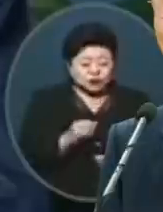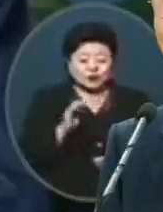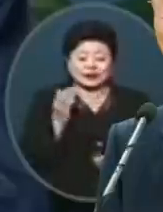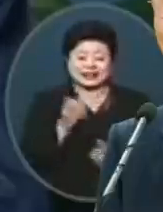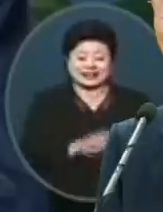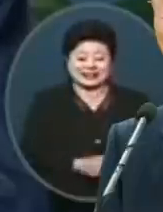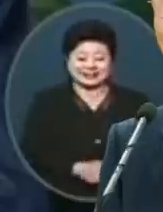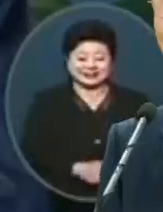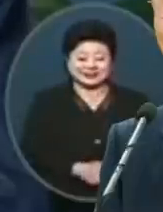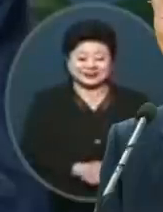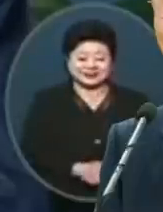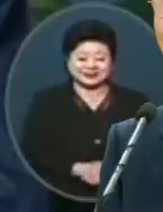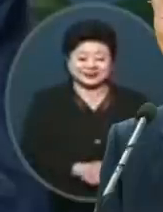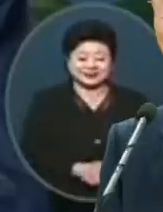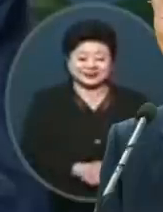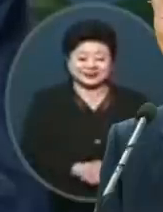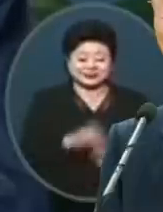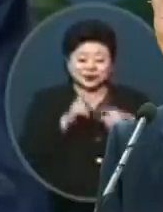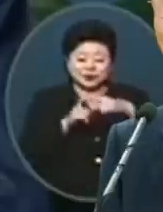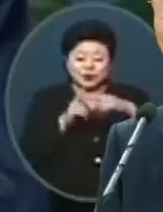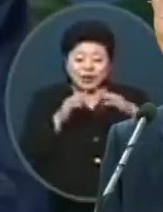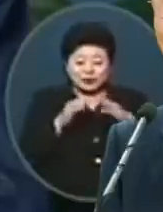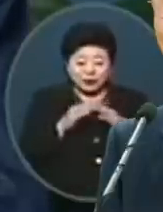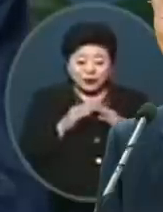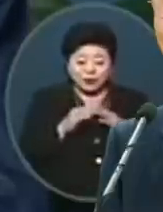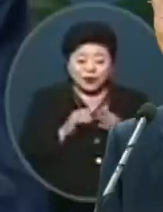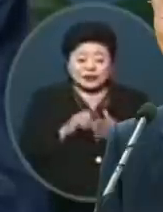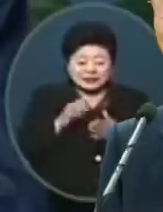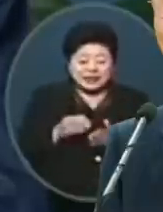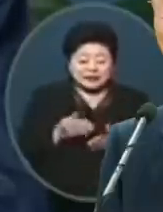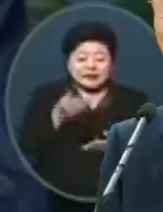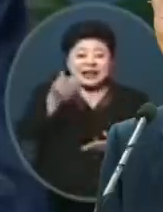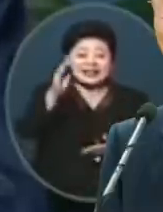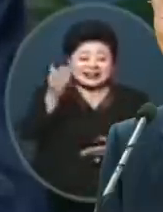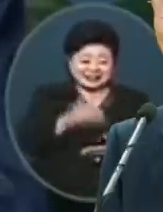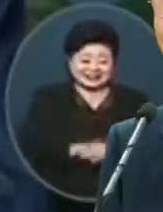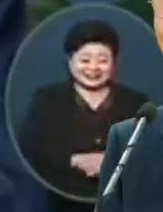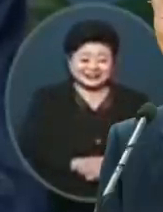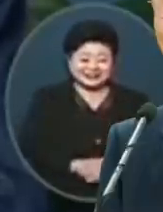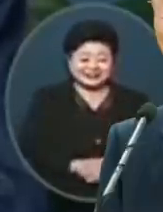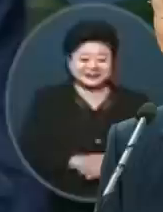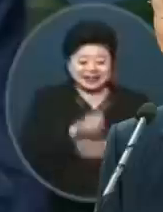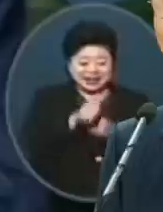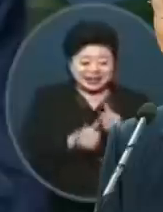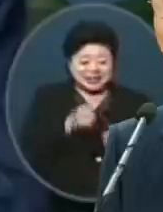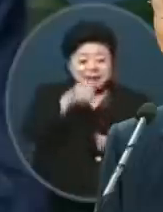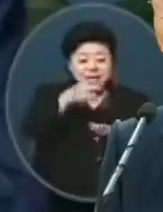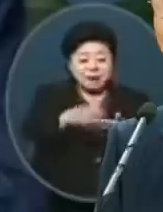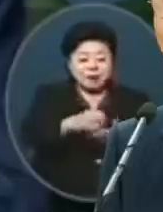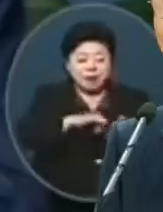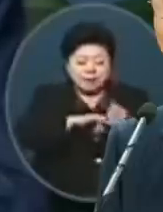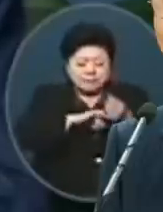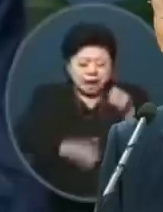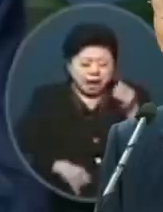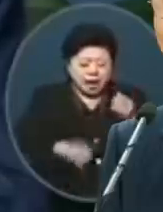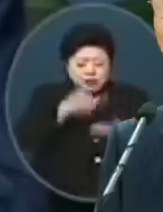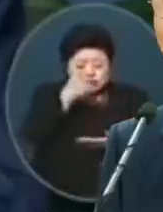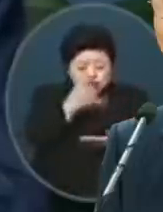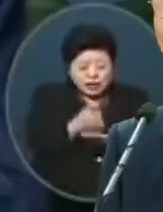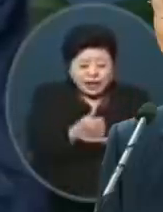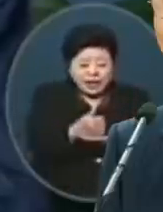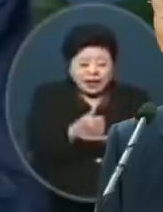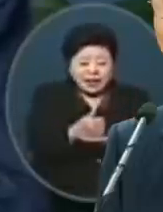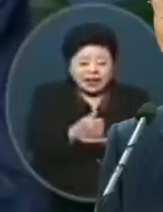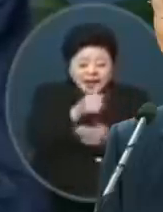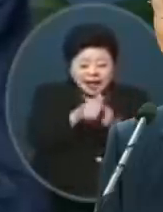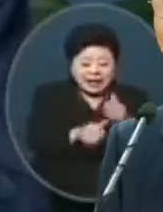때문에 교회도 세금을 내야 되는 것입니다. 하나님의 법을 어기는 것이 죄라고 말하는 것처럼